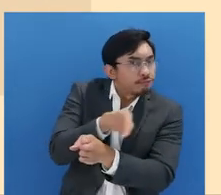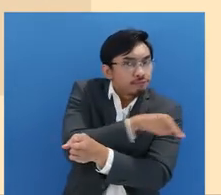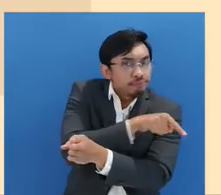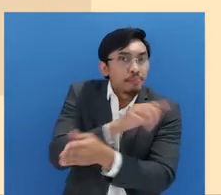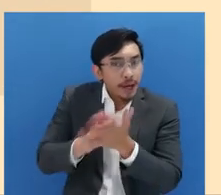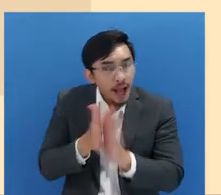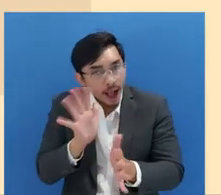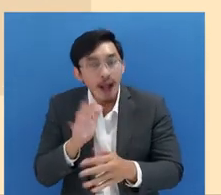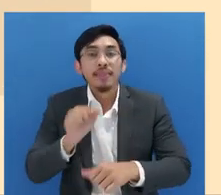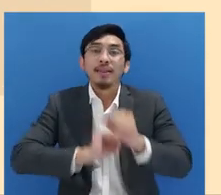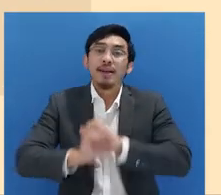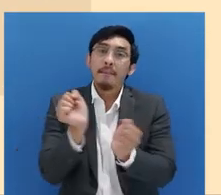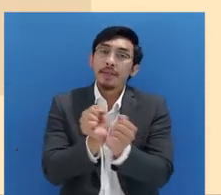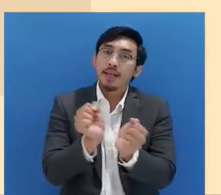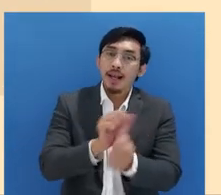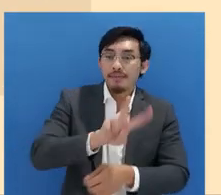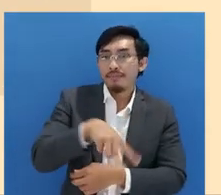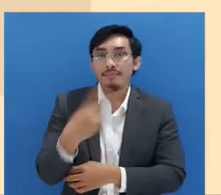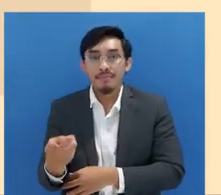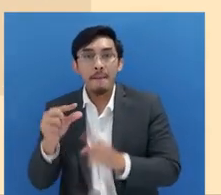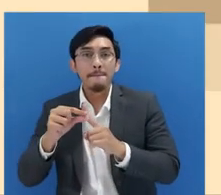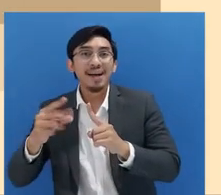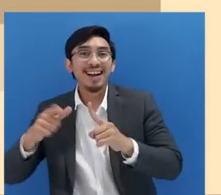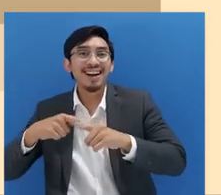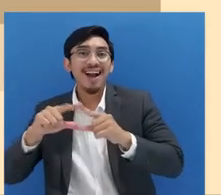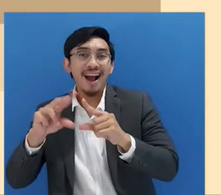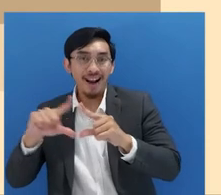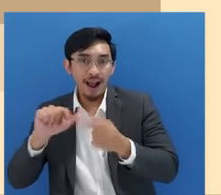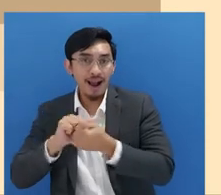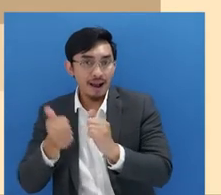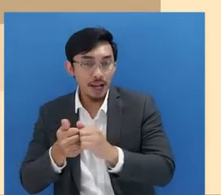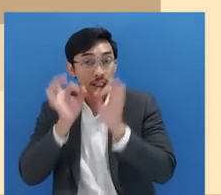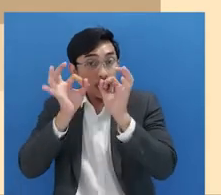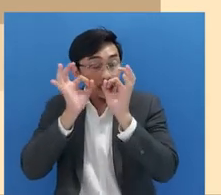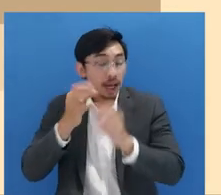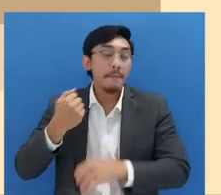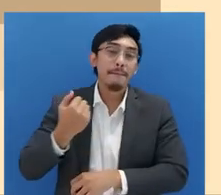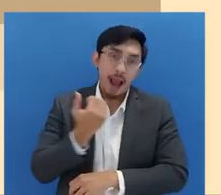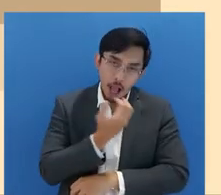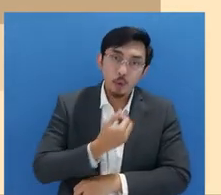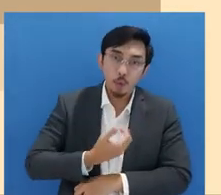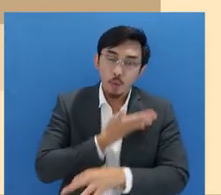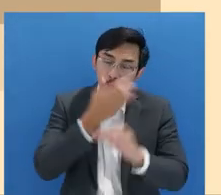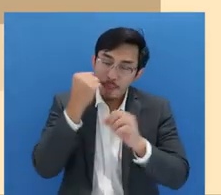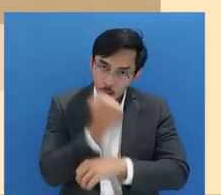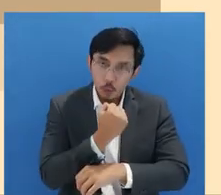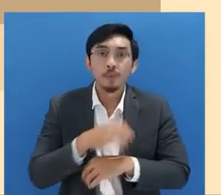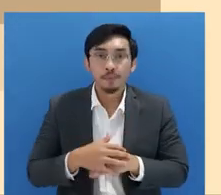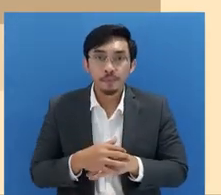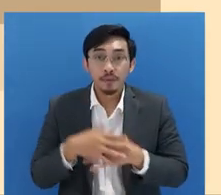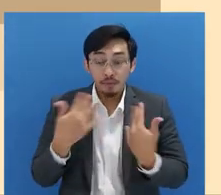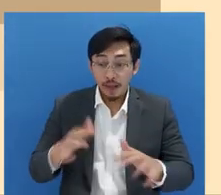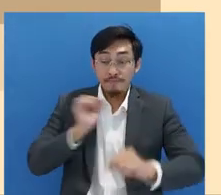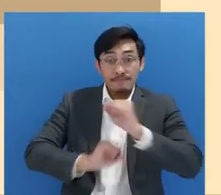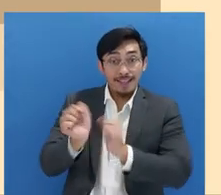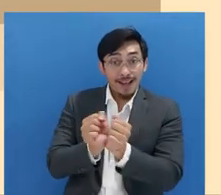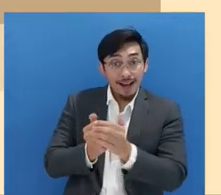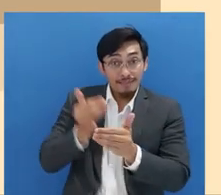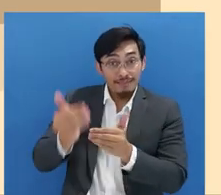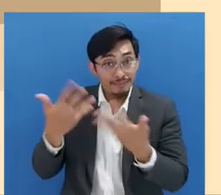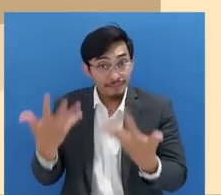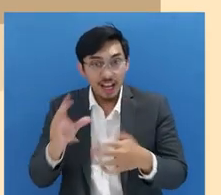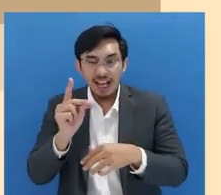menjadi perkara, dan saksi pelaku. Proses pemeriksaan kemudian akan mengeluarkan risalah permohonan